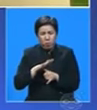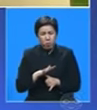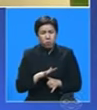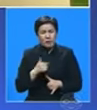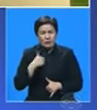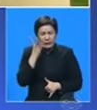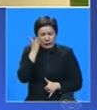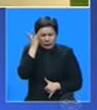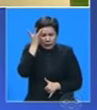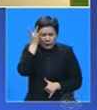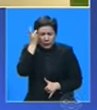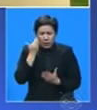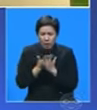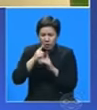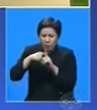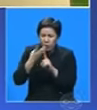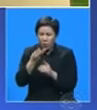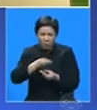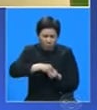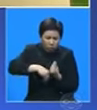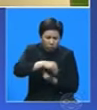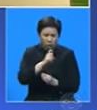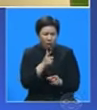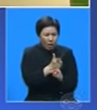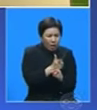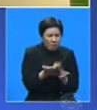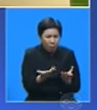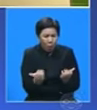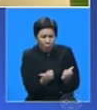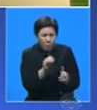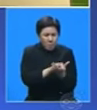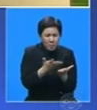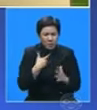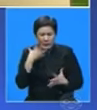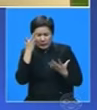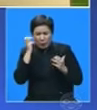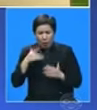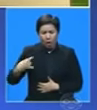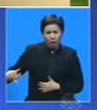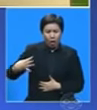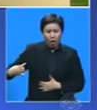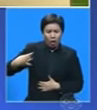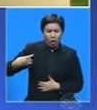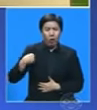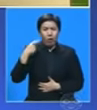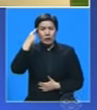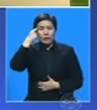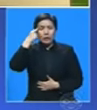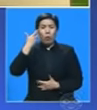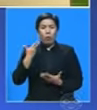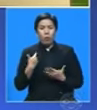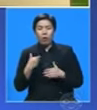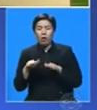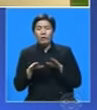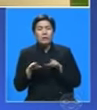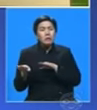ท่านก็เครียดนะรายได้ไม่พอเลี้ยงลูกเมียครอบครัวทนไม่ได้พอมีคนมายุแย่ปลุกปั่นท่านก็หยุดตัวเองไม่ได้นะก็